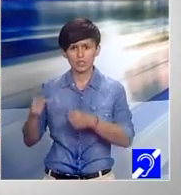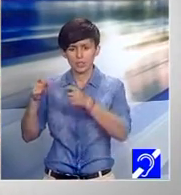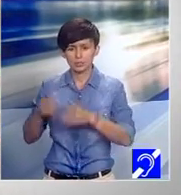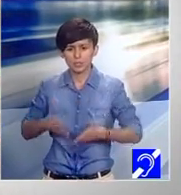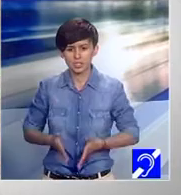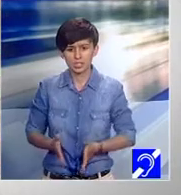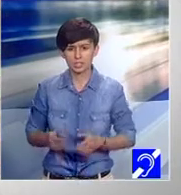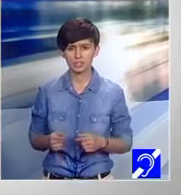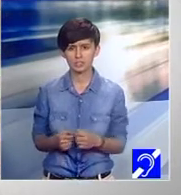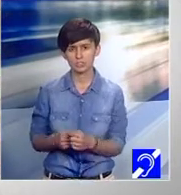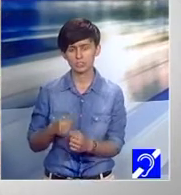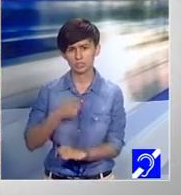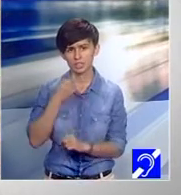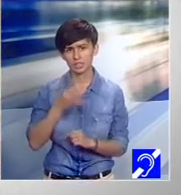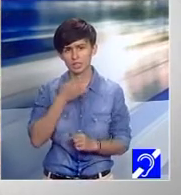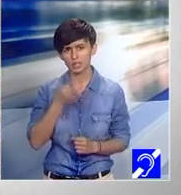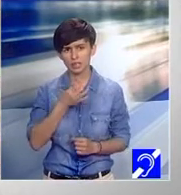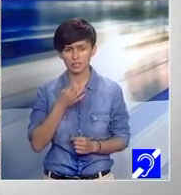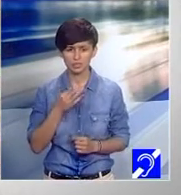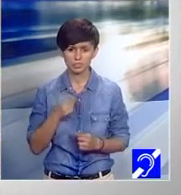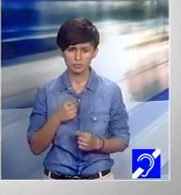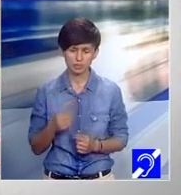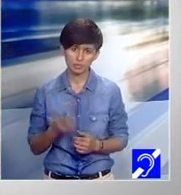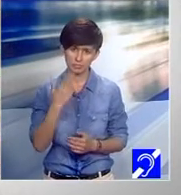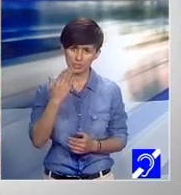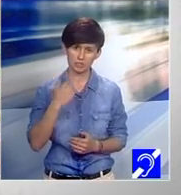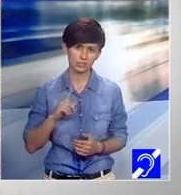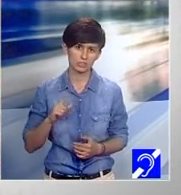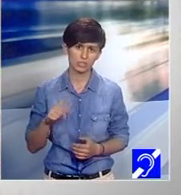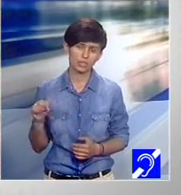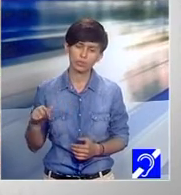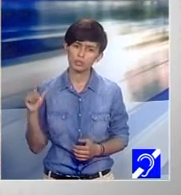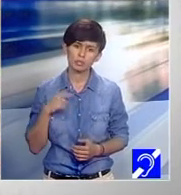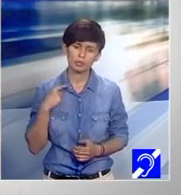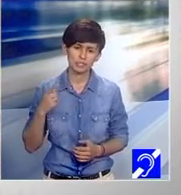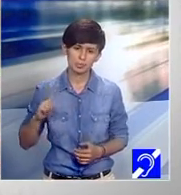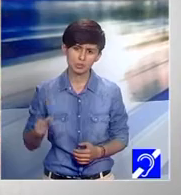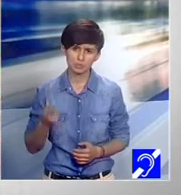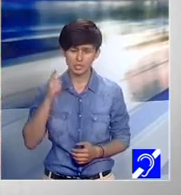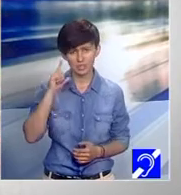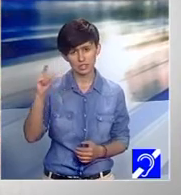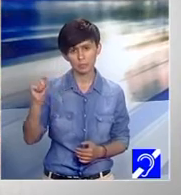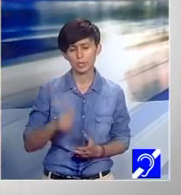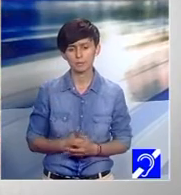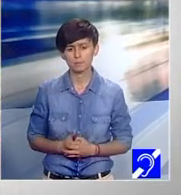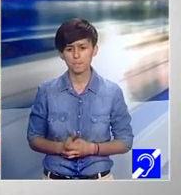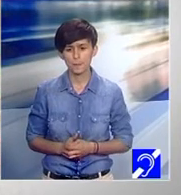așa, față în față. Acum nu mai există nici această posibilitate să ne deplasăm.